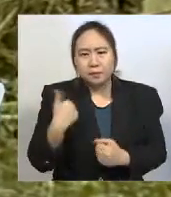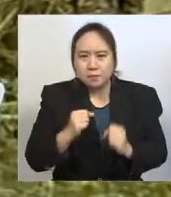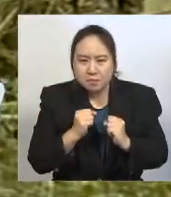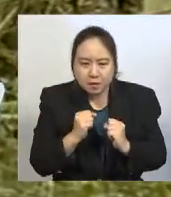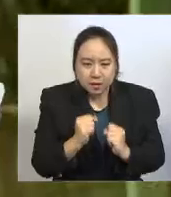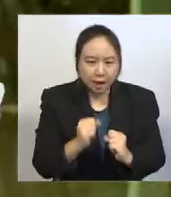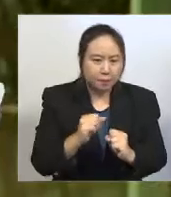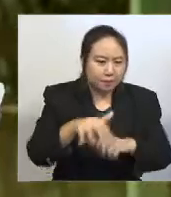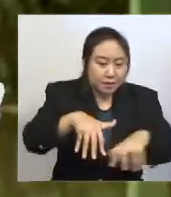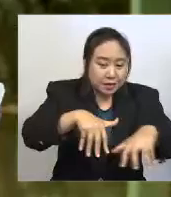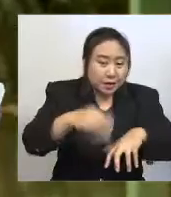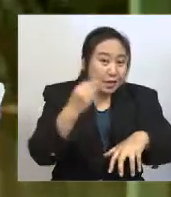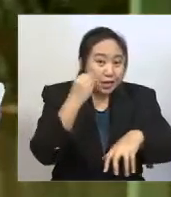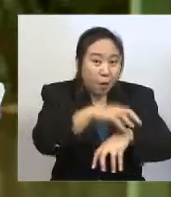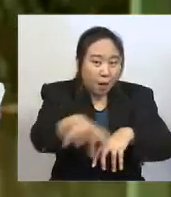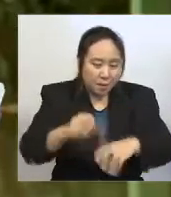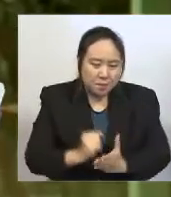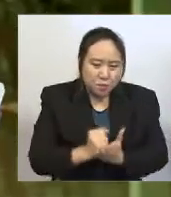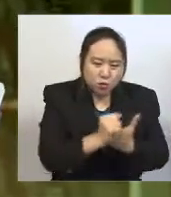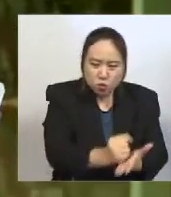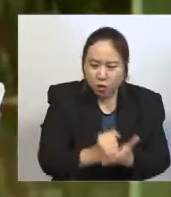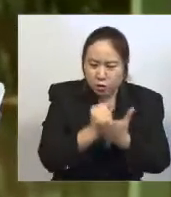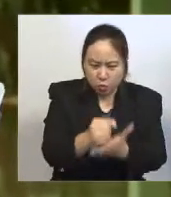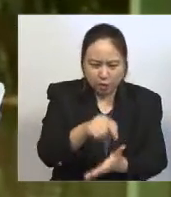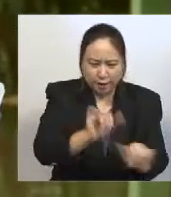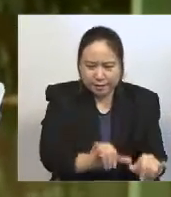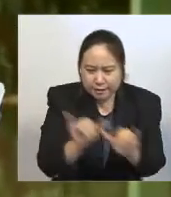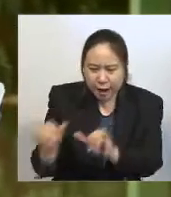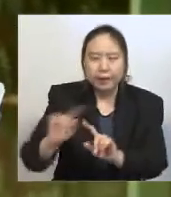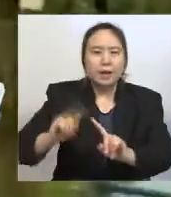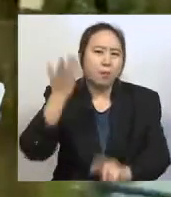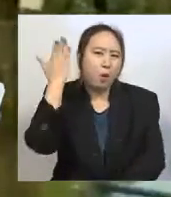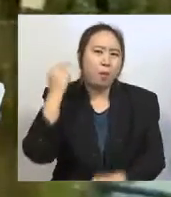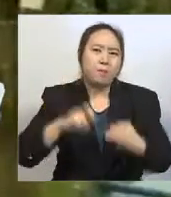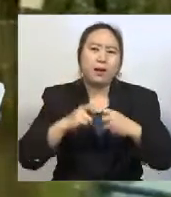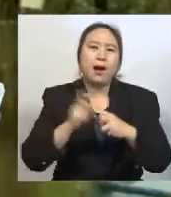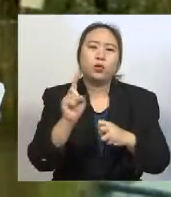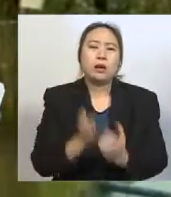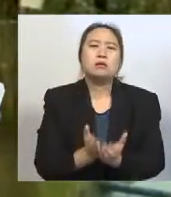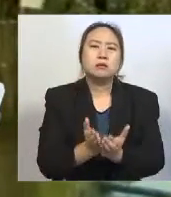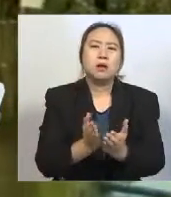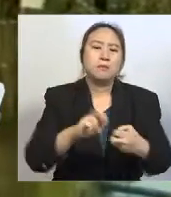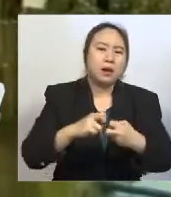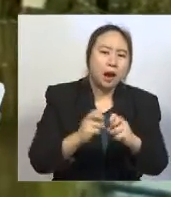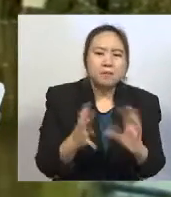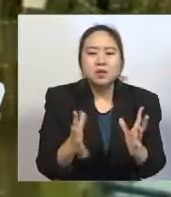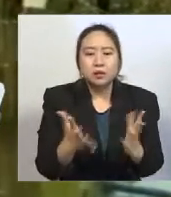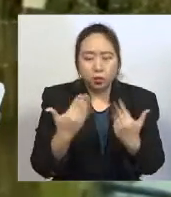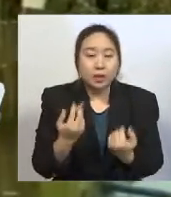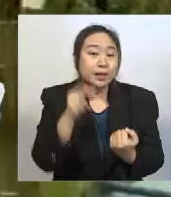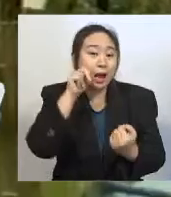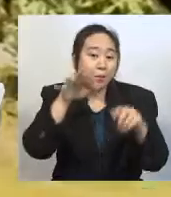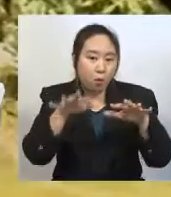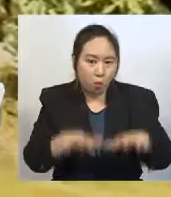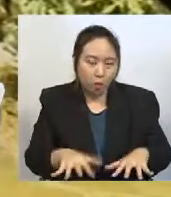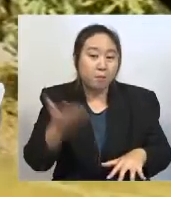ลือชาวบ้านอย่างเต็มที่นะครับในการอพยพนะครับแต่ก็มีปัญหาเรื่องของเรือนะครับในช่วงแรกนั้นนะครับตอนนี้ระดับน้ำลดลงแล้วนะครับจากประมาณบ